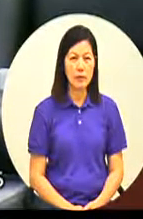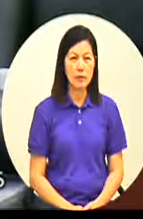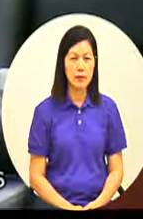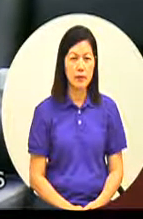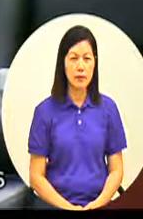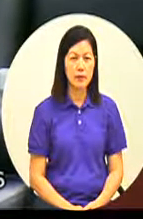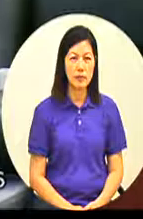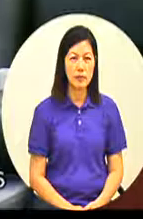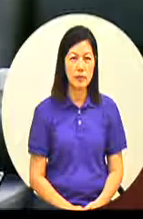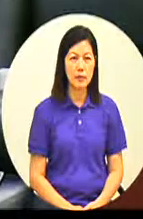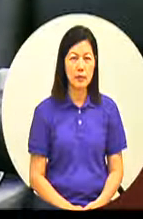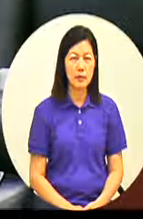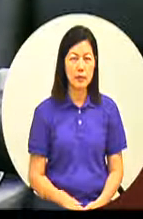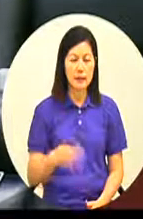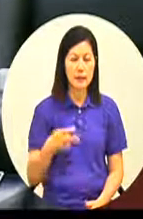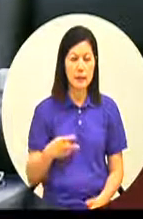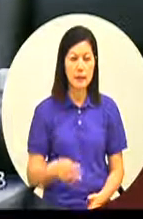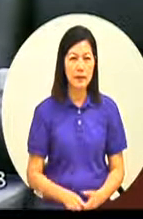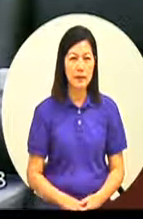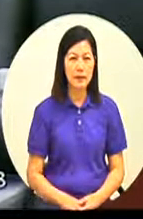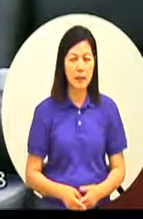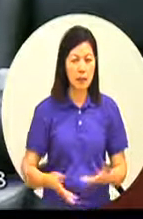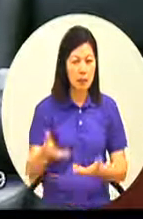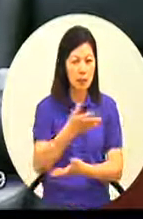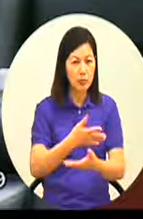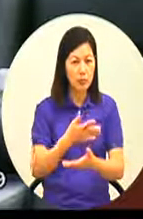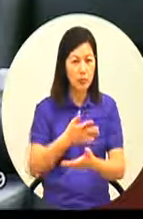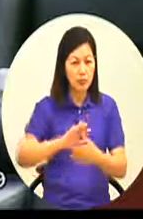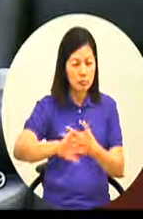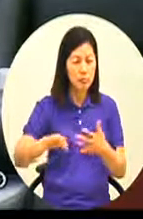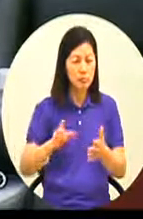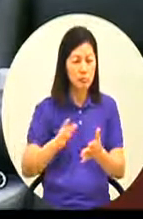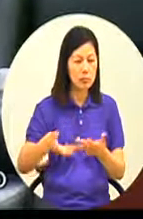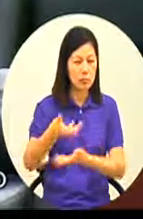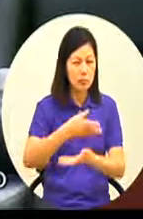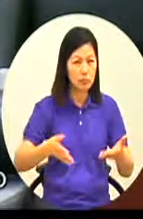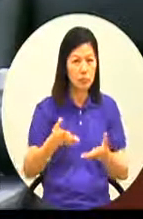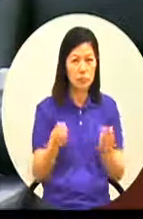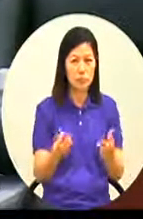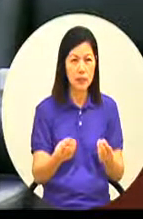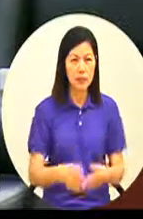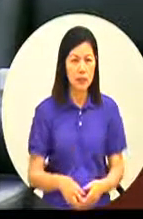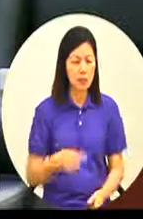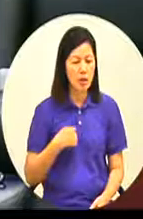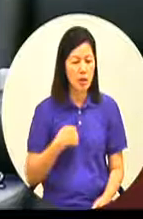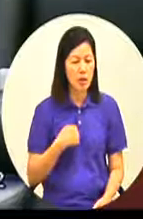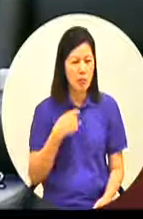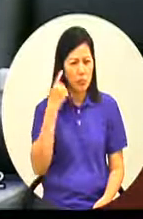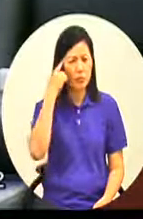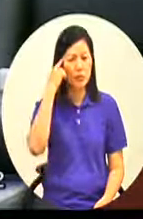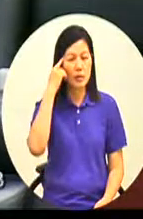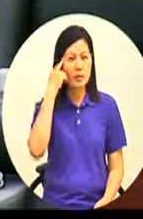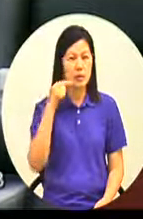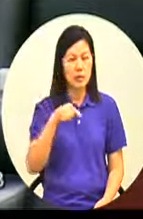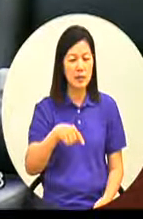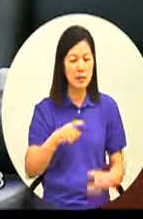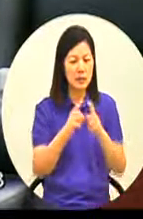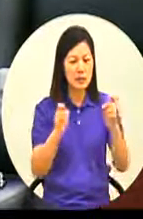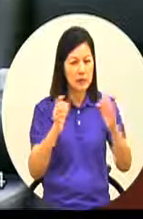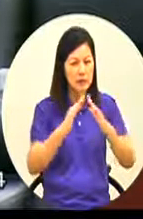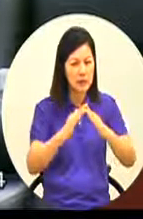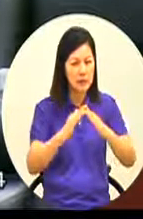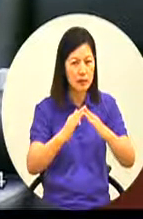那就是几乎好久都没有在互动哦。所以有一些本席是觉得好像是一些城市都